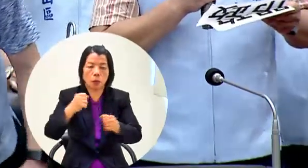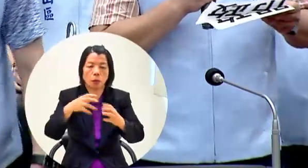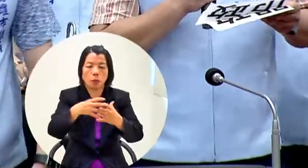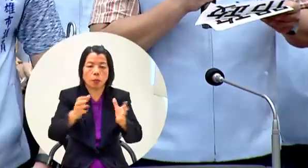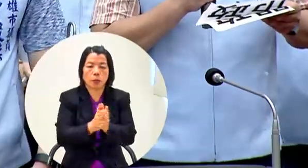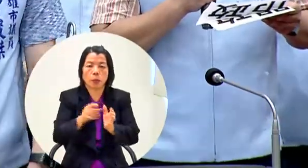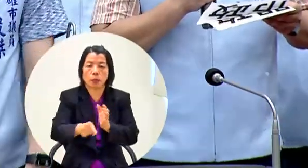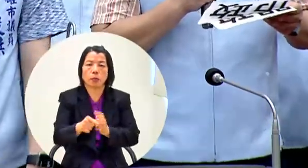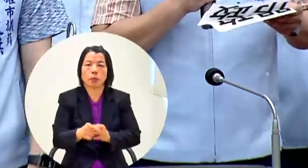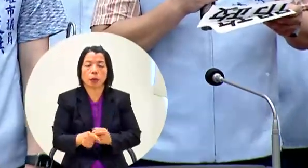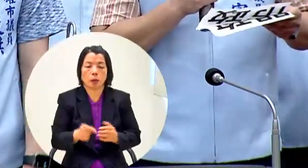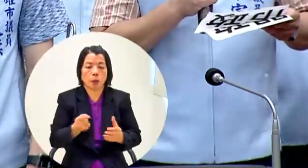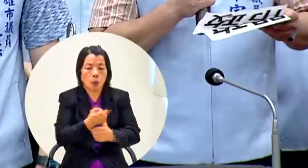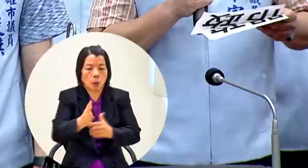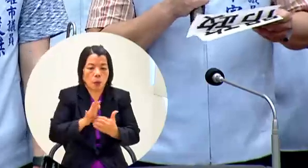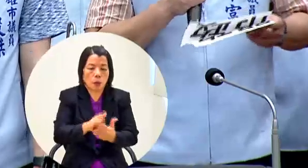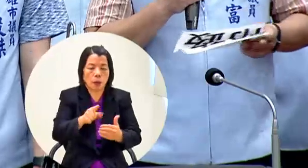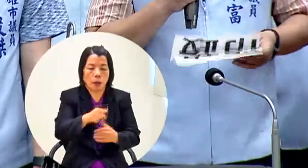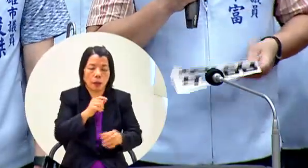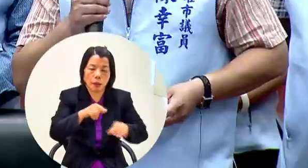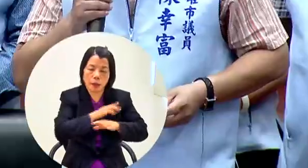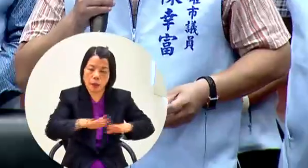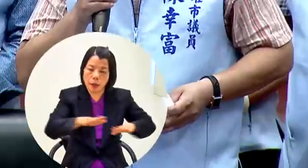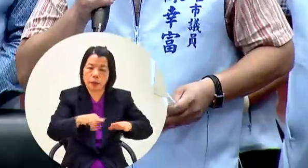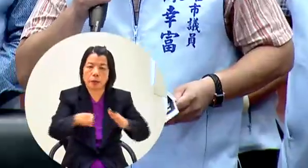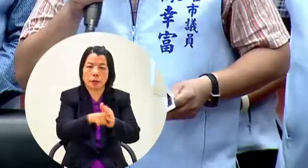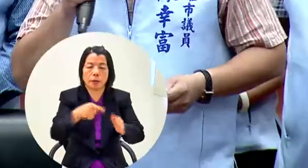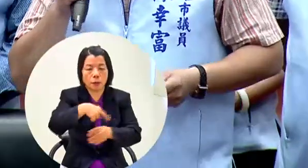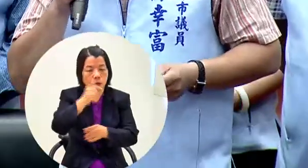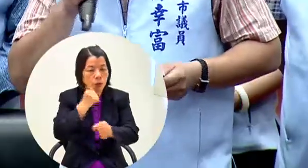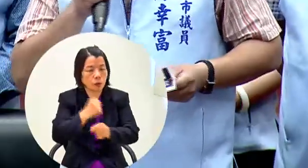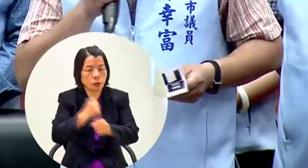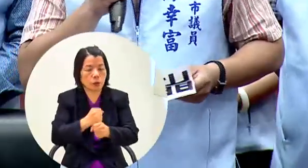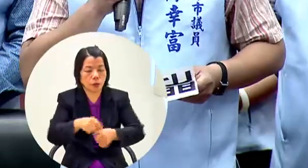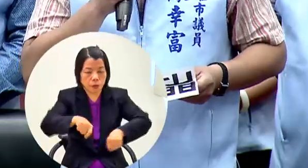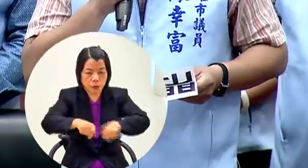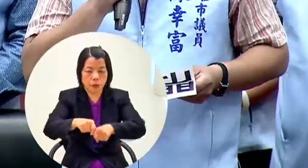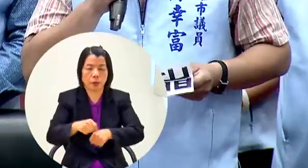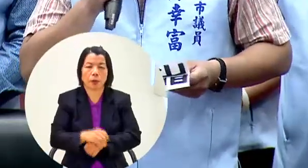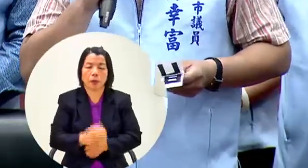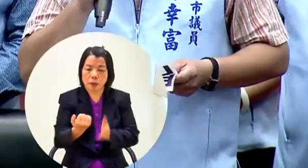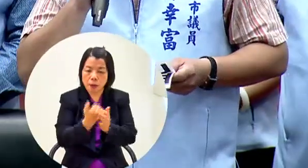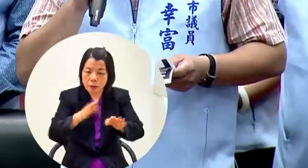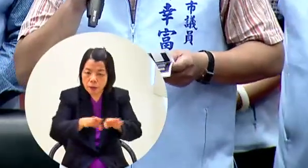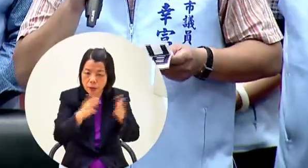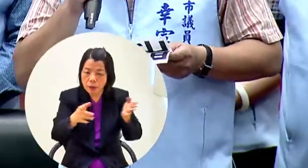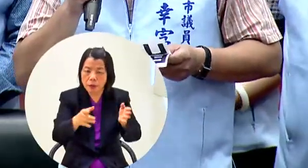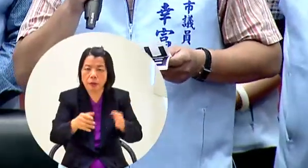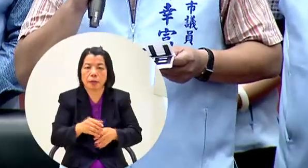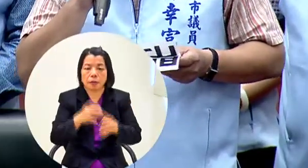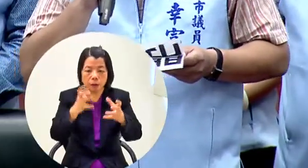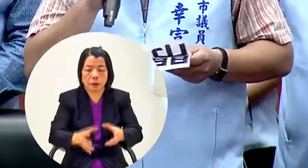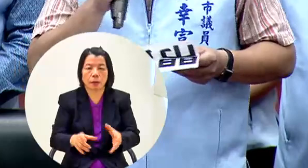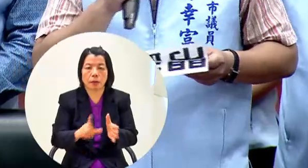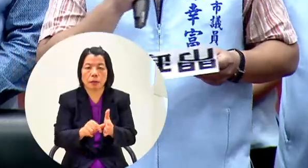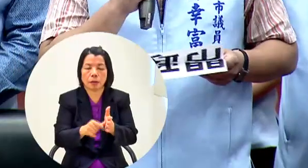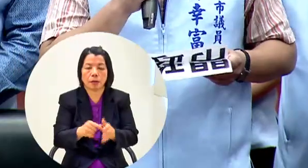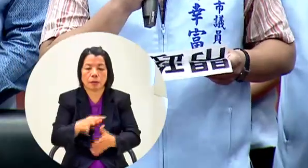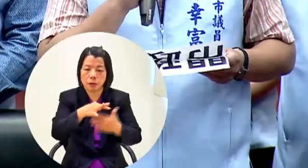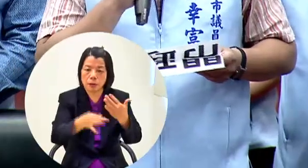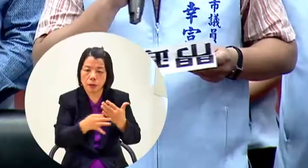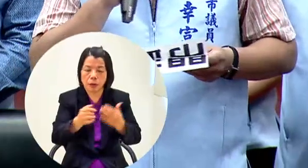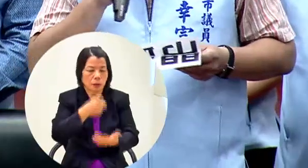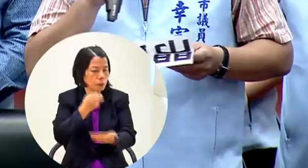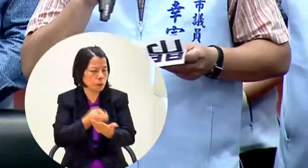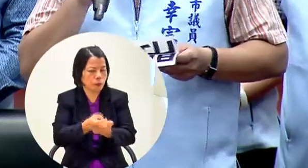个安心及时上工的计划，刚刚开始推行的时候，因为这个条件非常的严